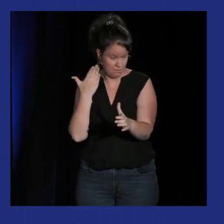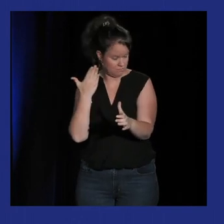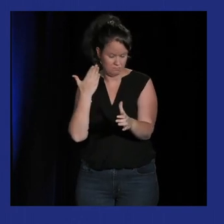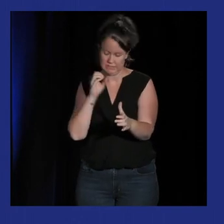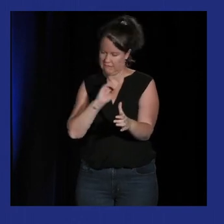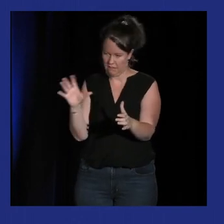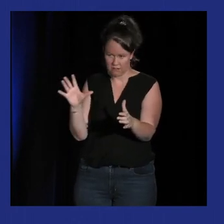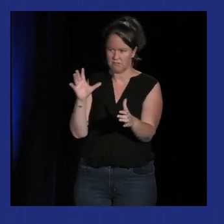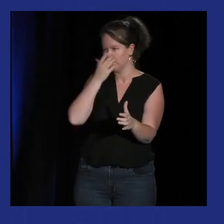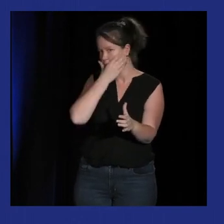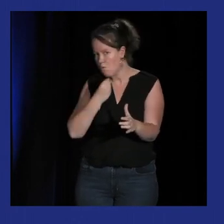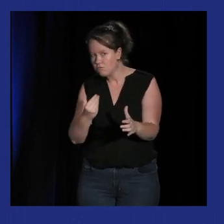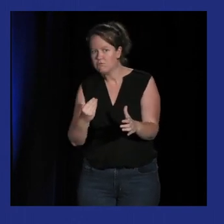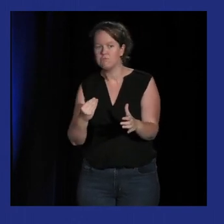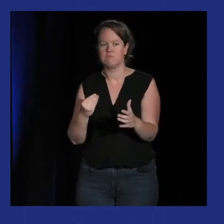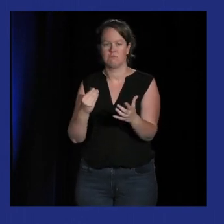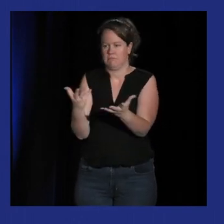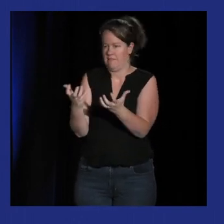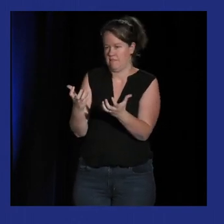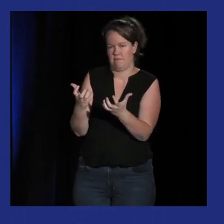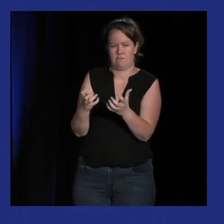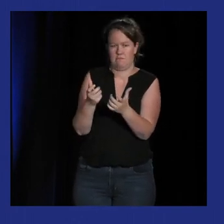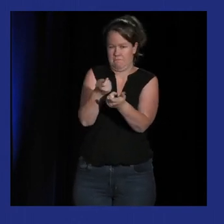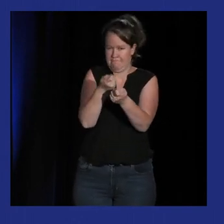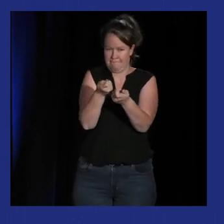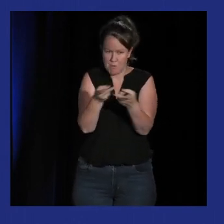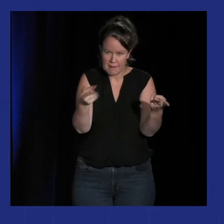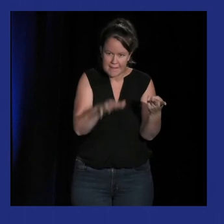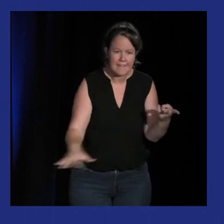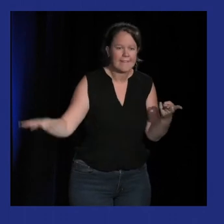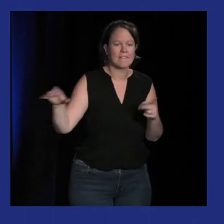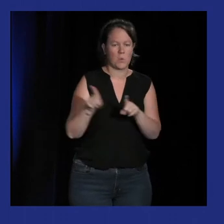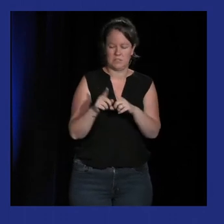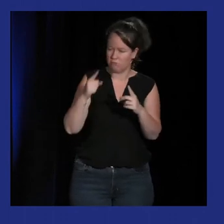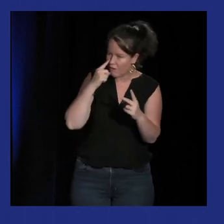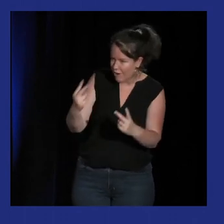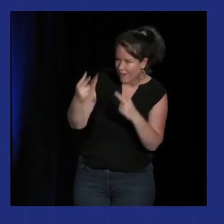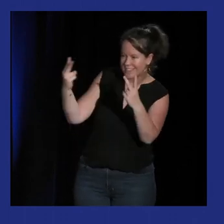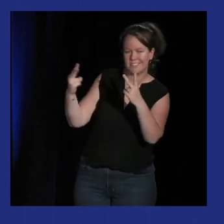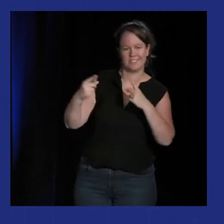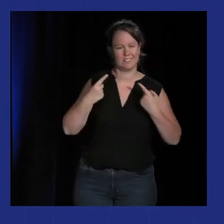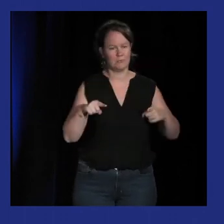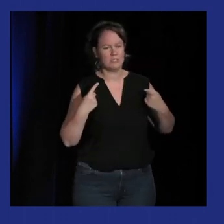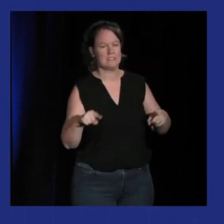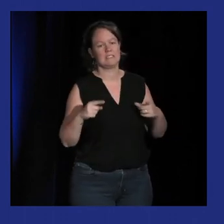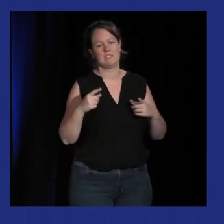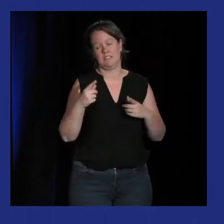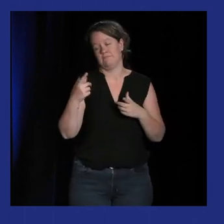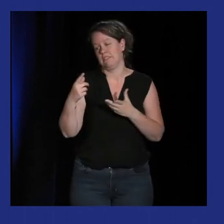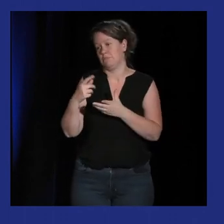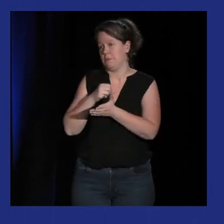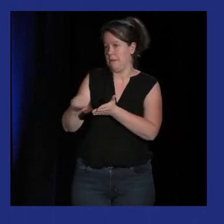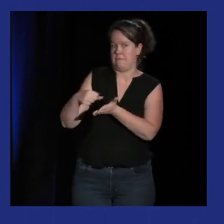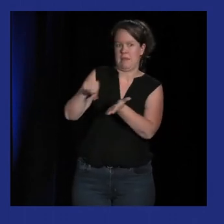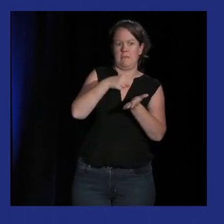travailler des orchestres parce que ça permet d'attirer plus de gens et de valoriser un peu plus tout ça aussi c'est important parce que il y a beaucoup de gens à payer et notamment